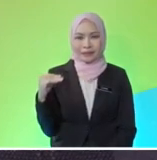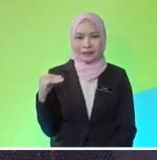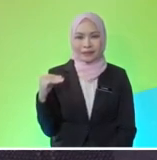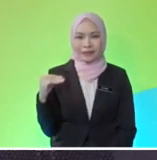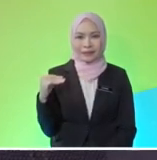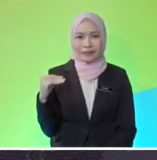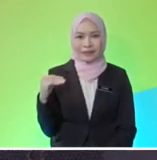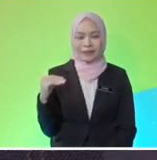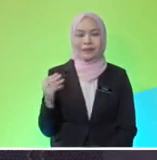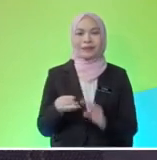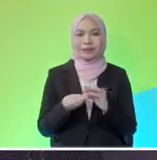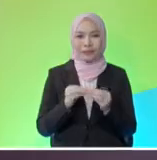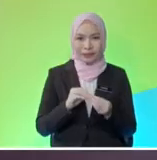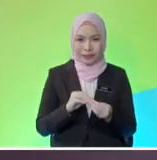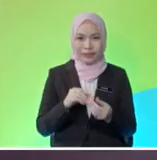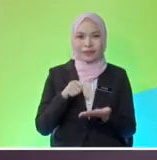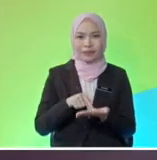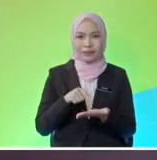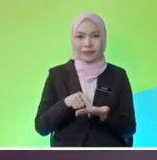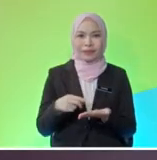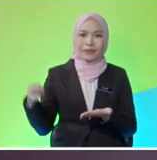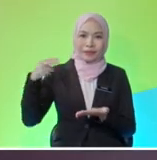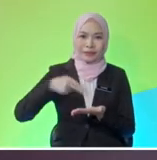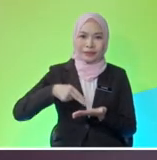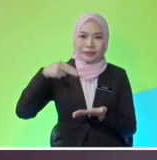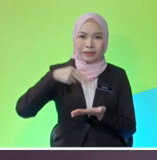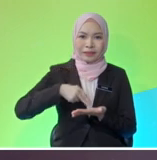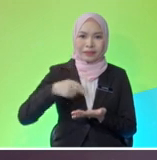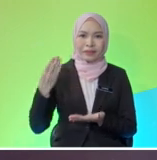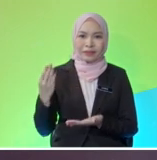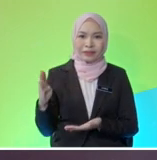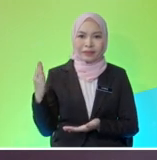1. Oh. Mari kita lihat sama-sama. Okey, 11.